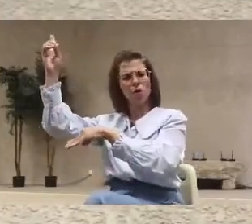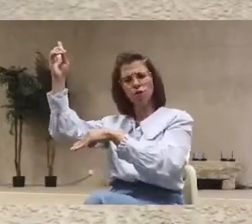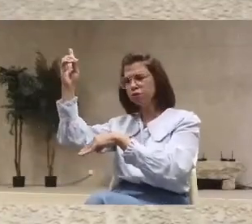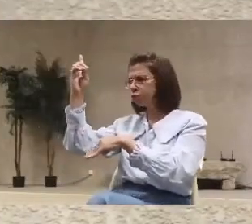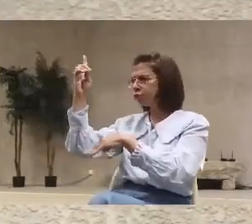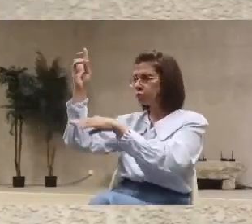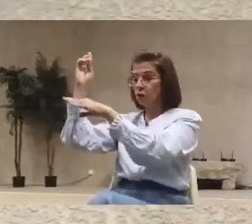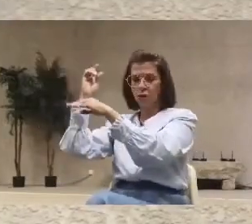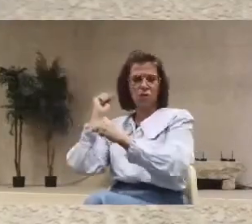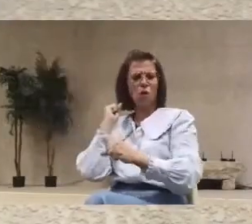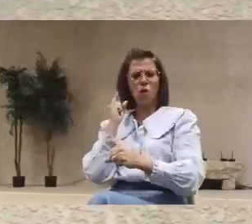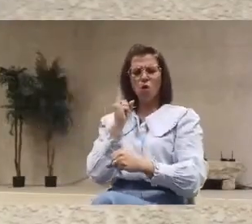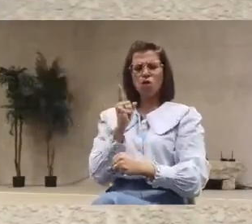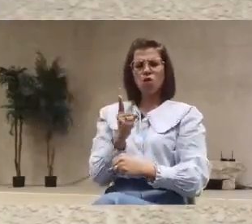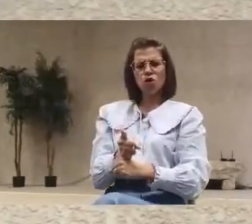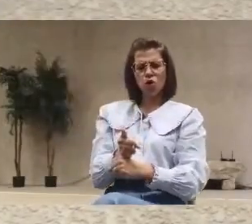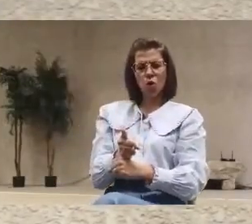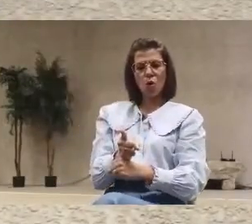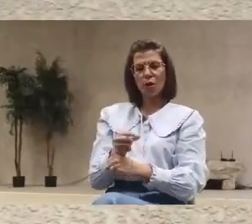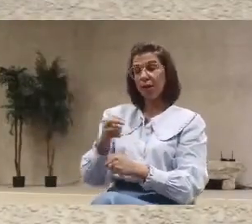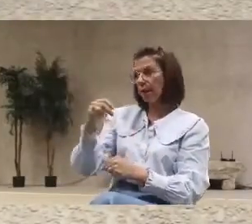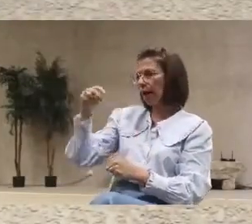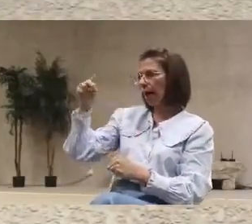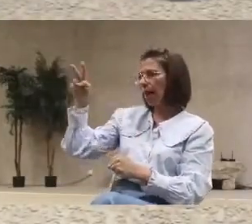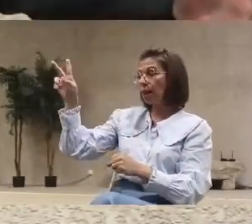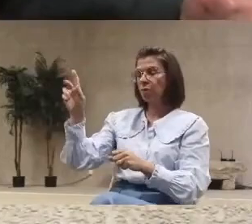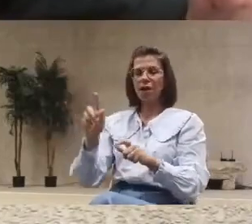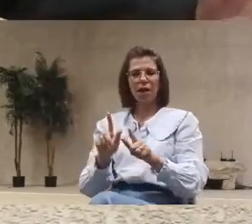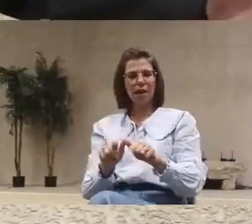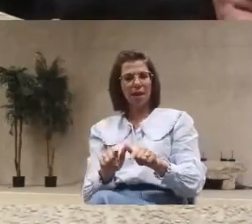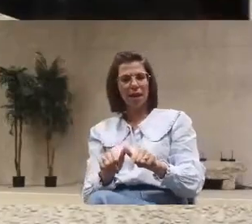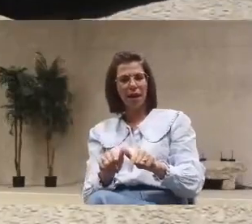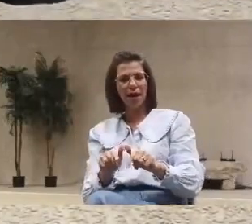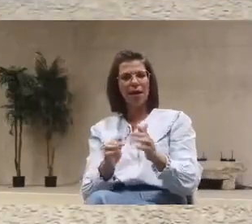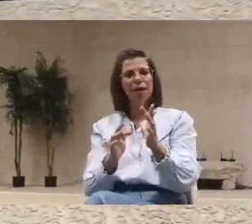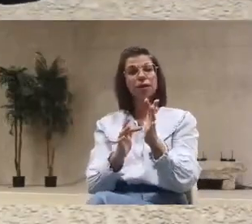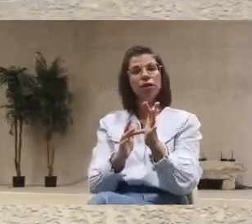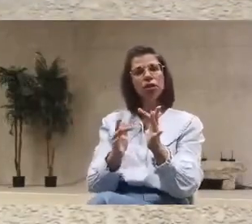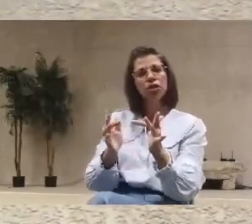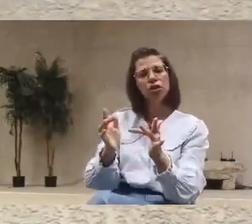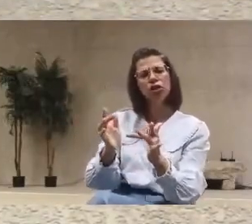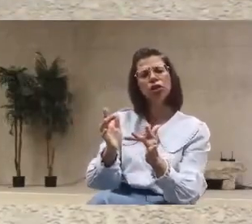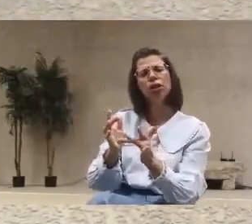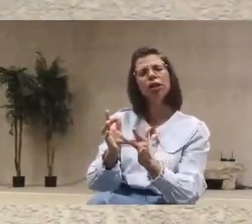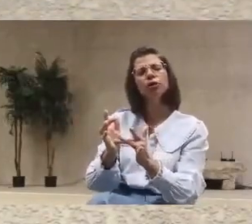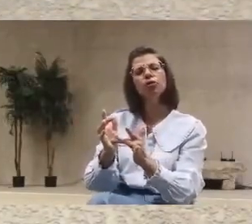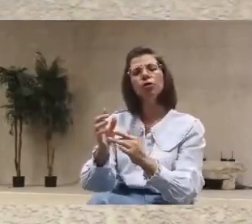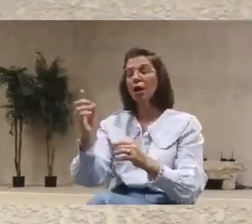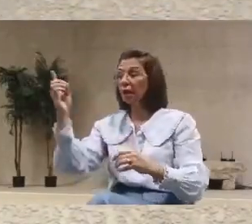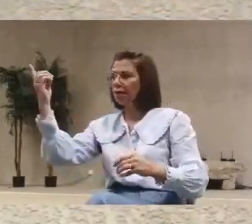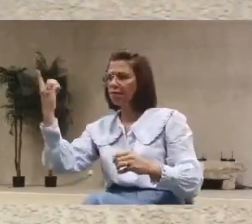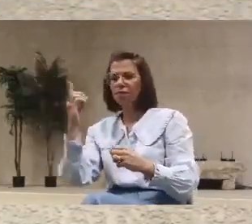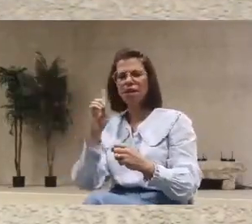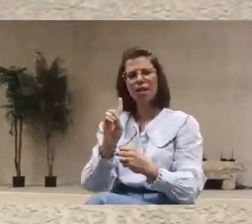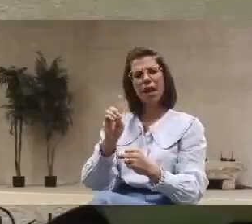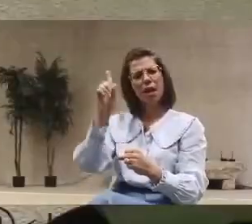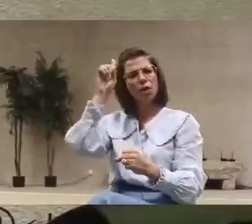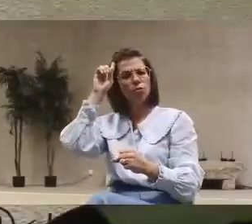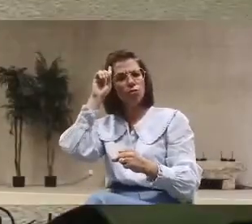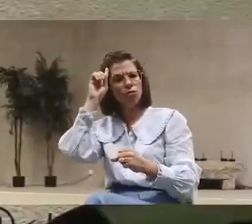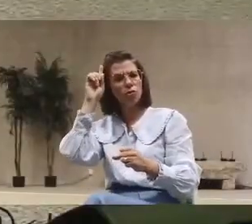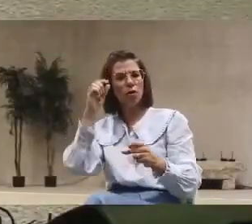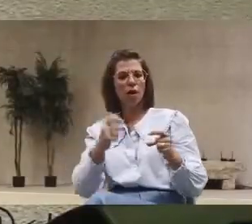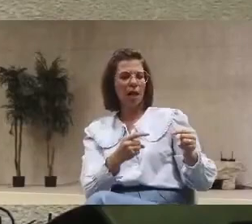autorité et sa puissance, et que Jésus apparu pour détruire les œuvres du diable. Amen